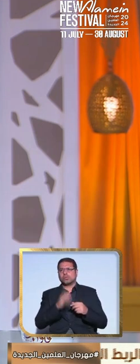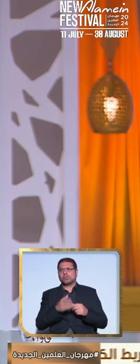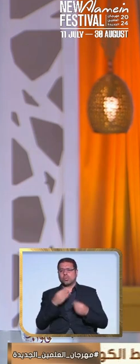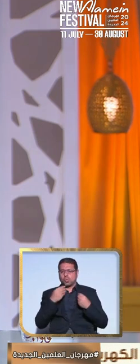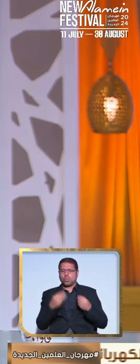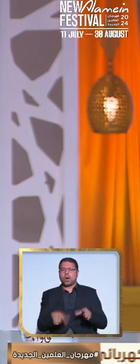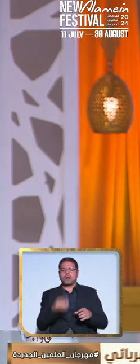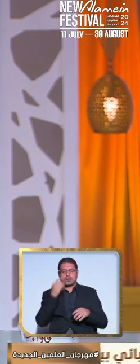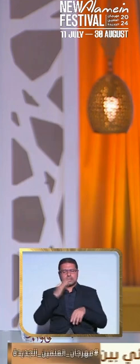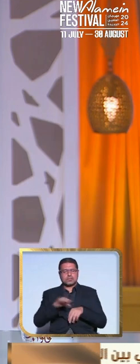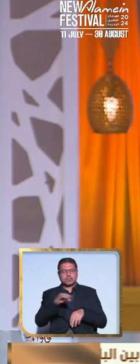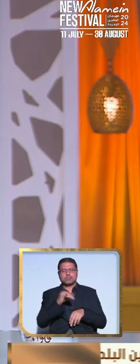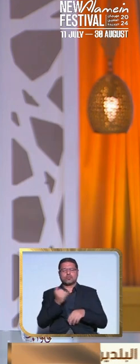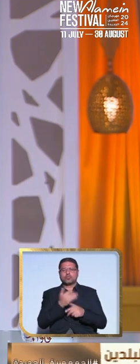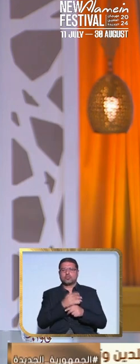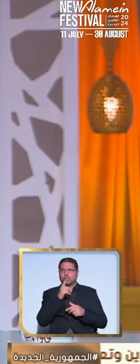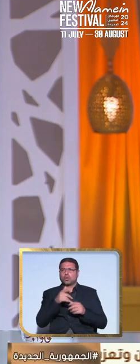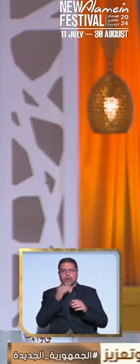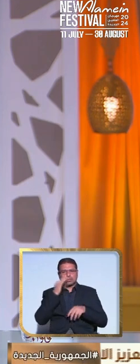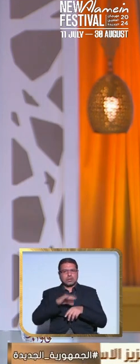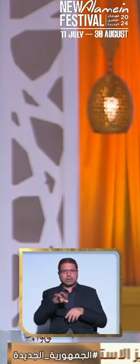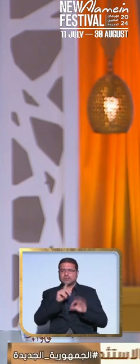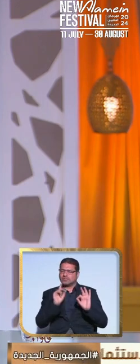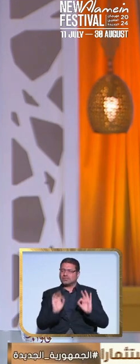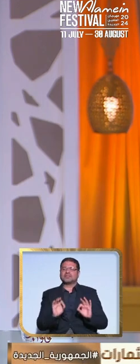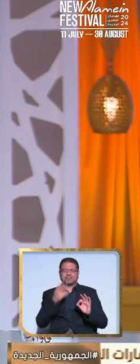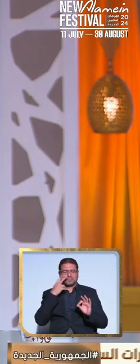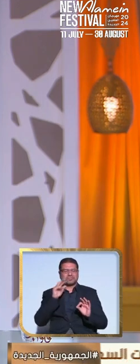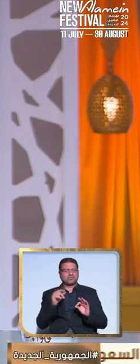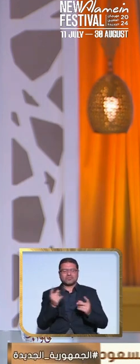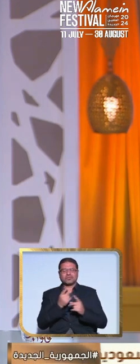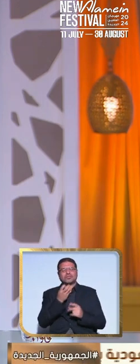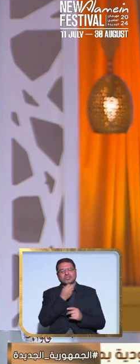وقع فيه الإنسان، وهذا لا يخلو منه أي إنسان منا، فنستغفر الله العلي العظيم.